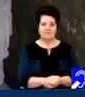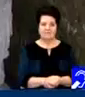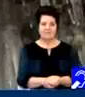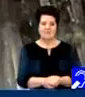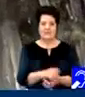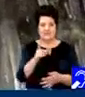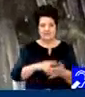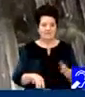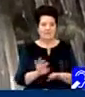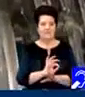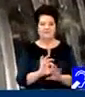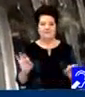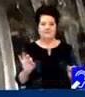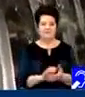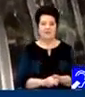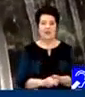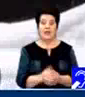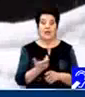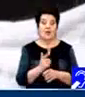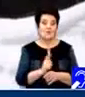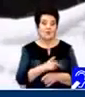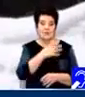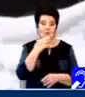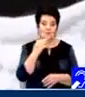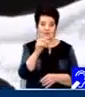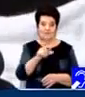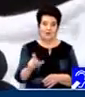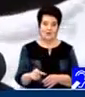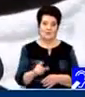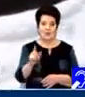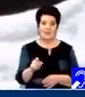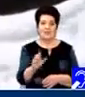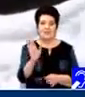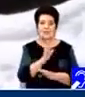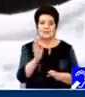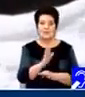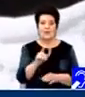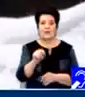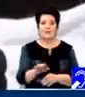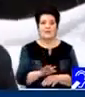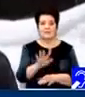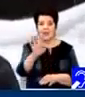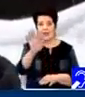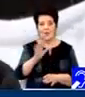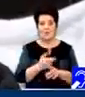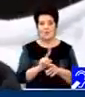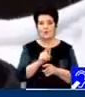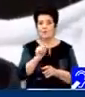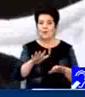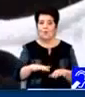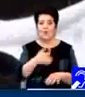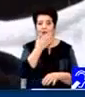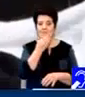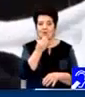fie surpriză. Înseamnă foarte mult această cascadă pentru zonă. Vin mulți turiști să o vadă. Este o priveliște minunată. Este un loc